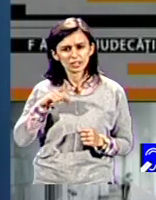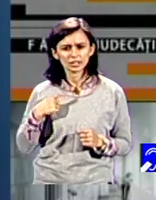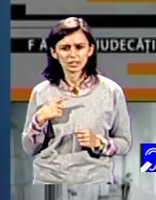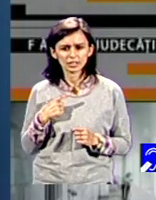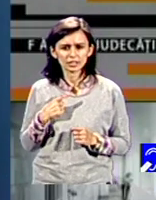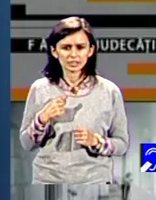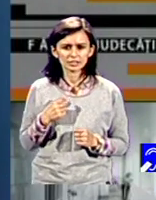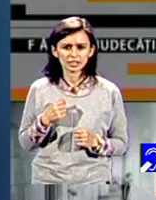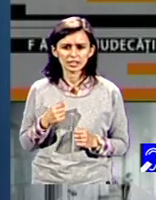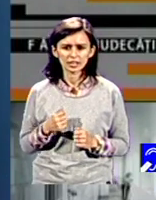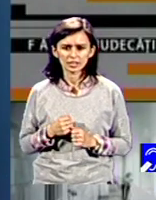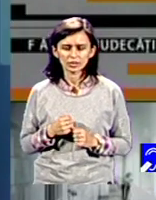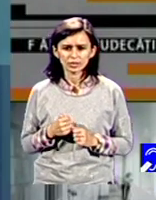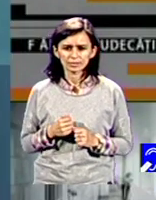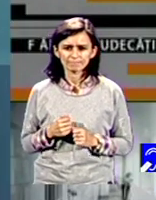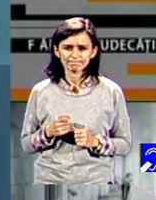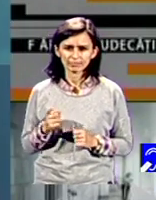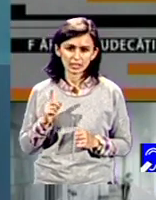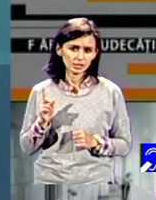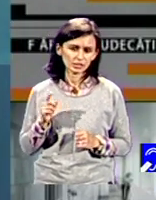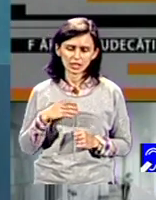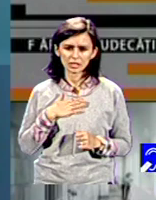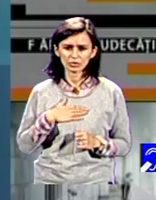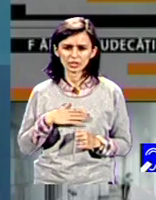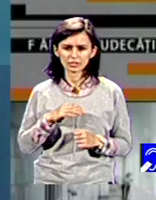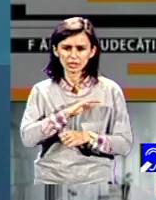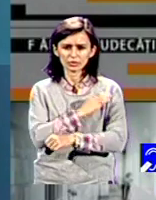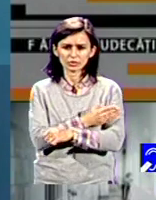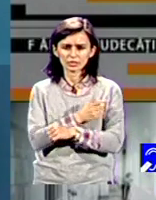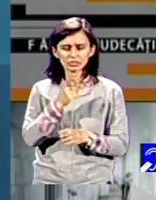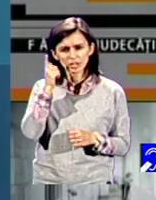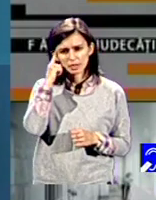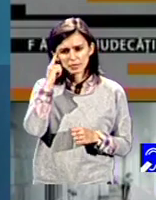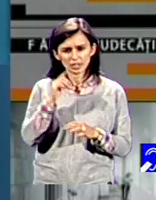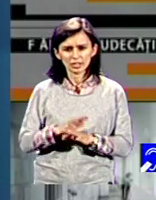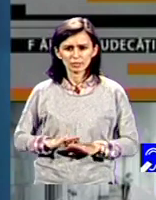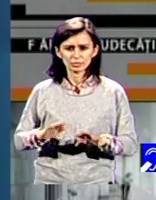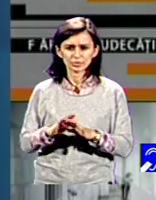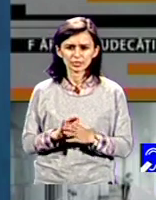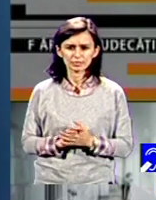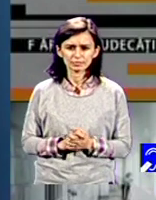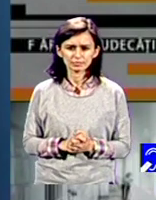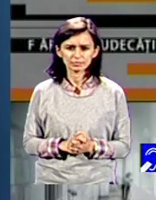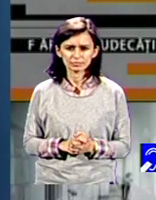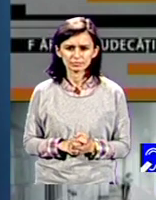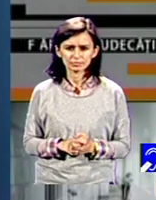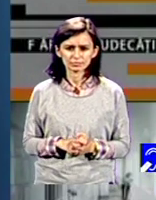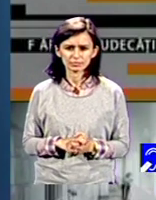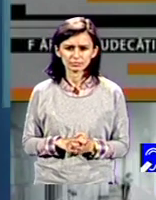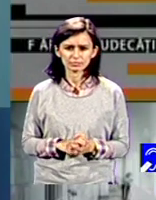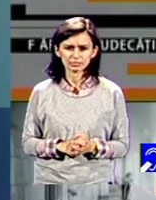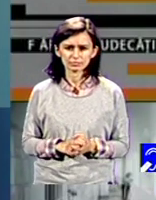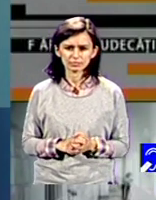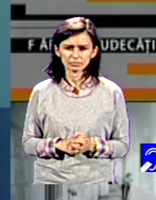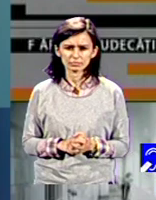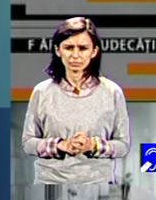voi tata atât autoritatilor cat si a opiniei publice Da e un punct de vedere